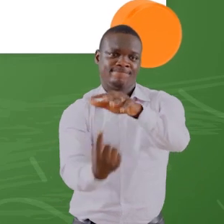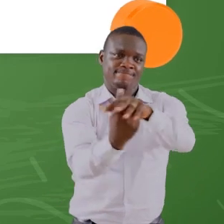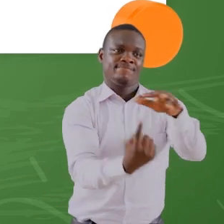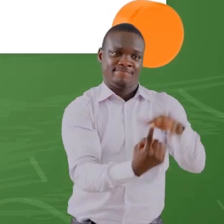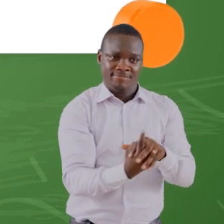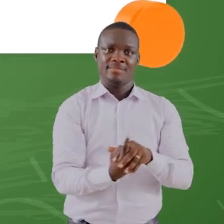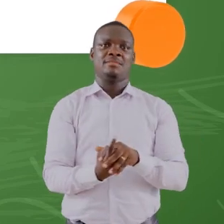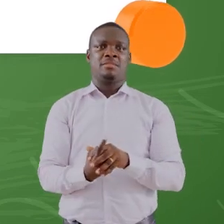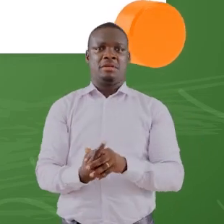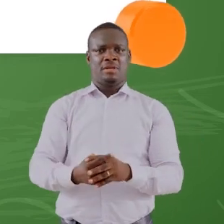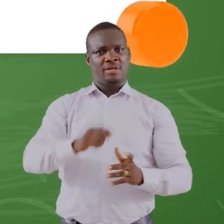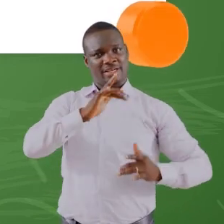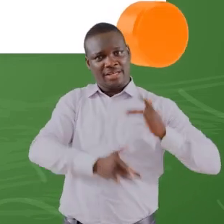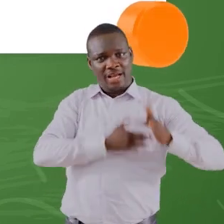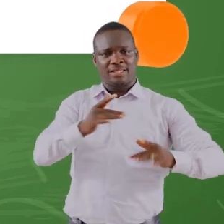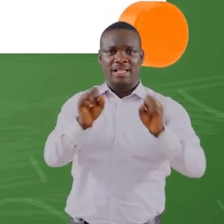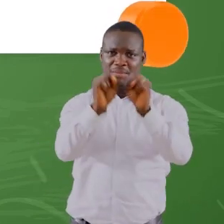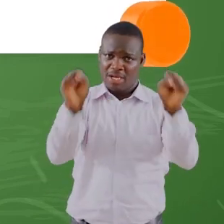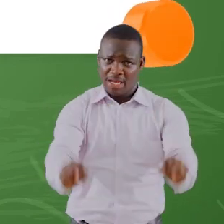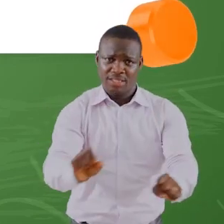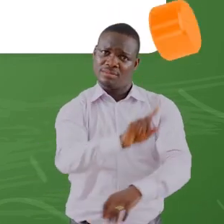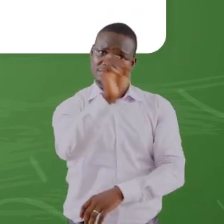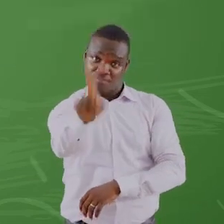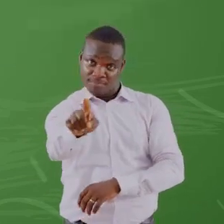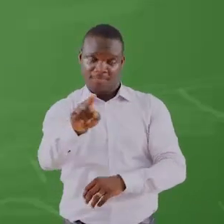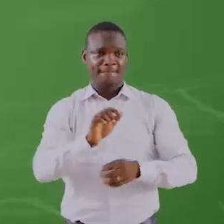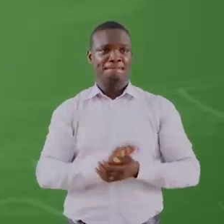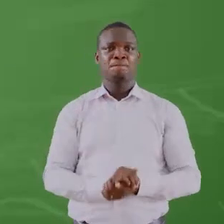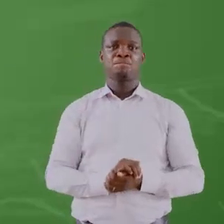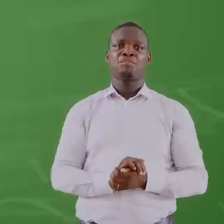en place grâce à des mécanismes?